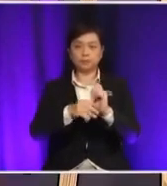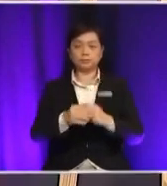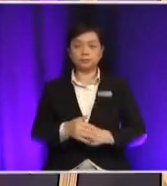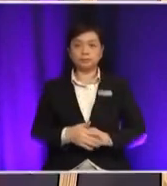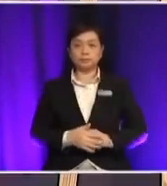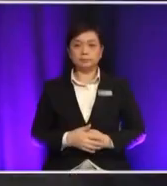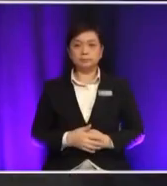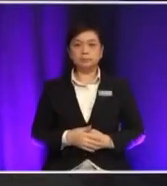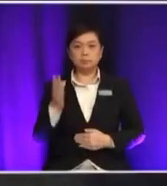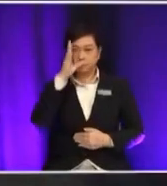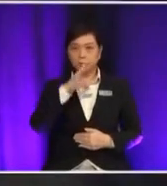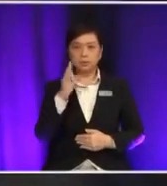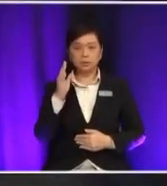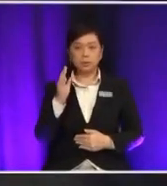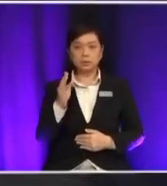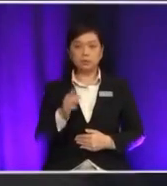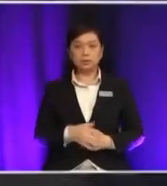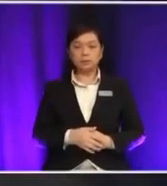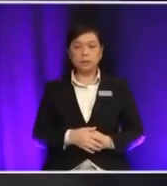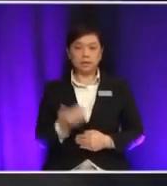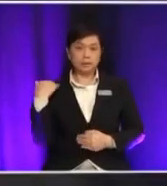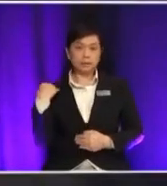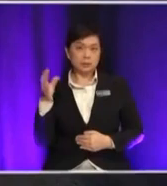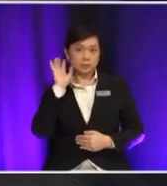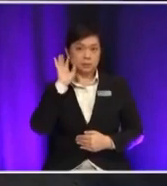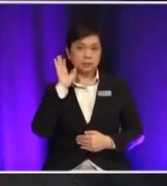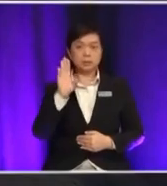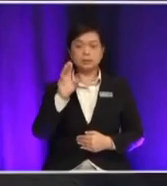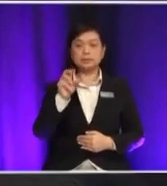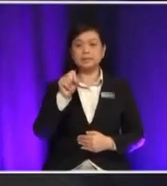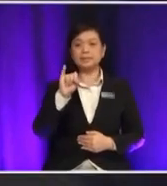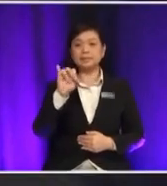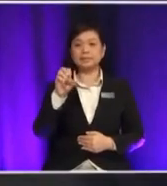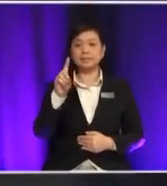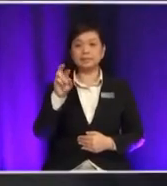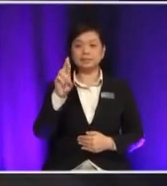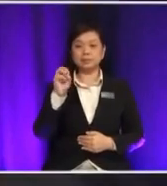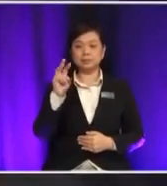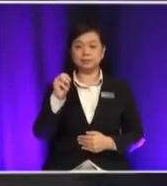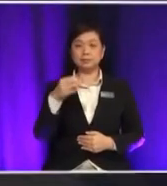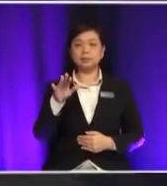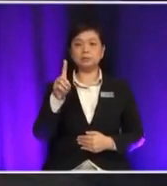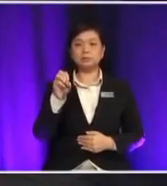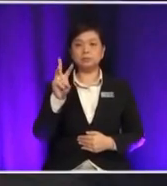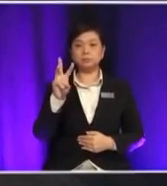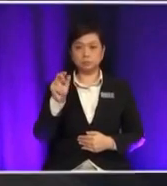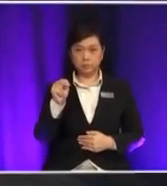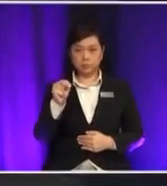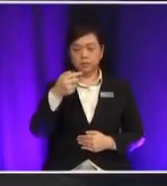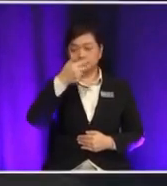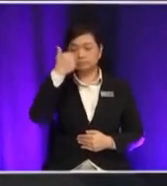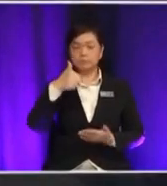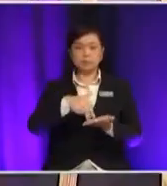pernah dengan Sindrom Down itu Ini semua adalah ee masalah oke fungsi